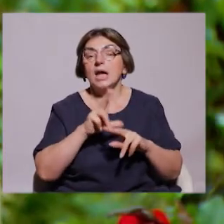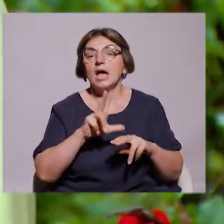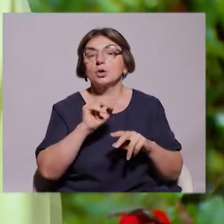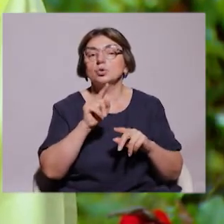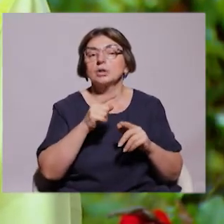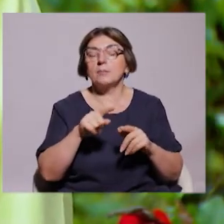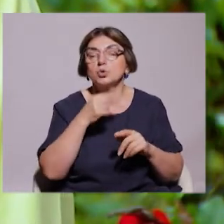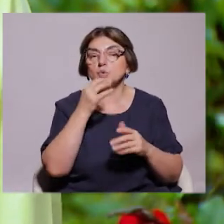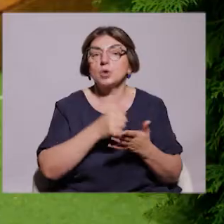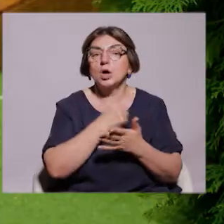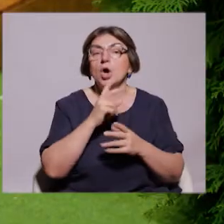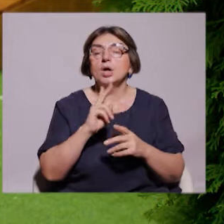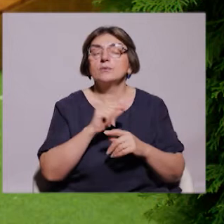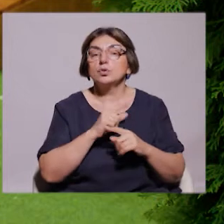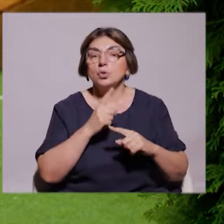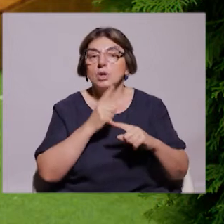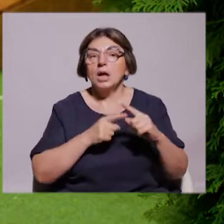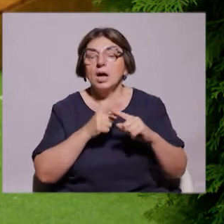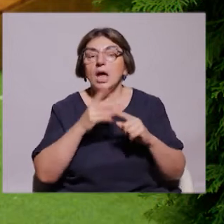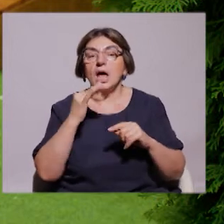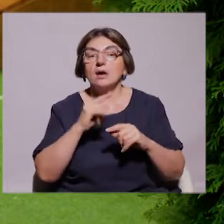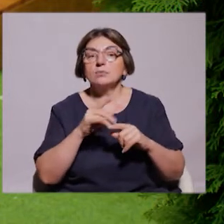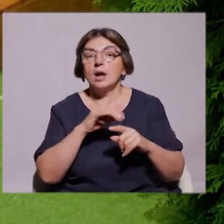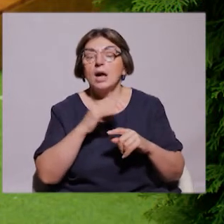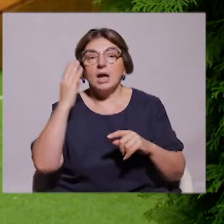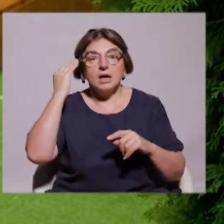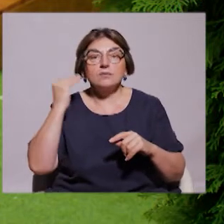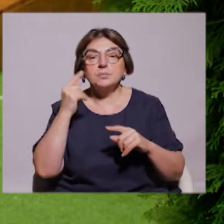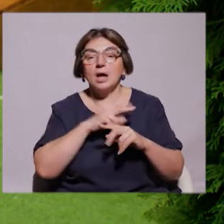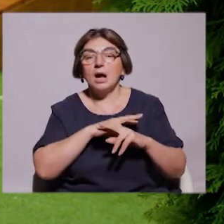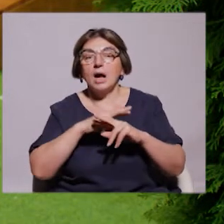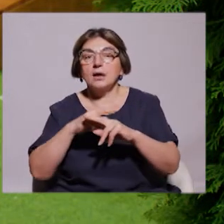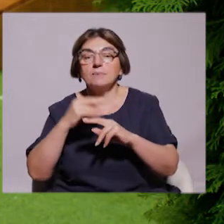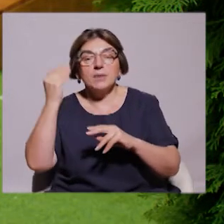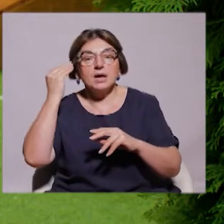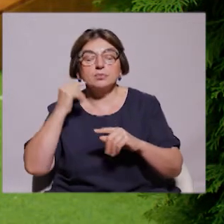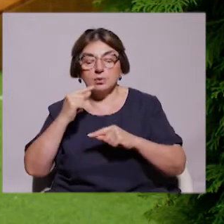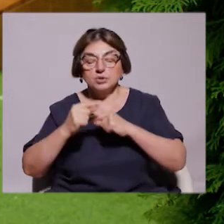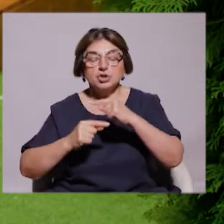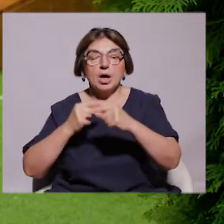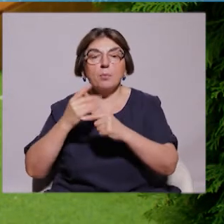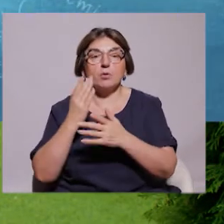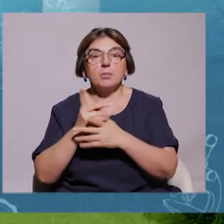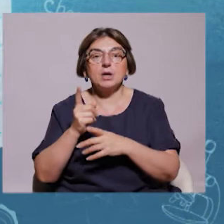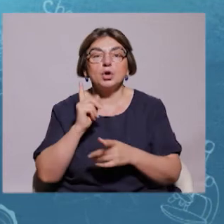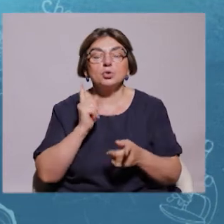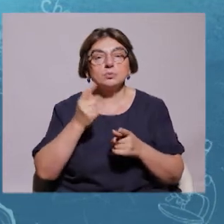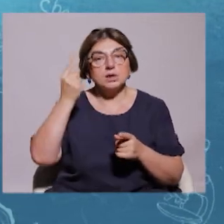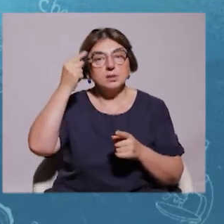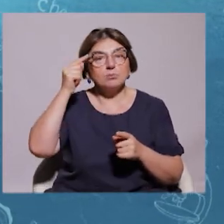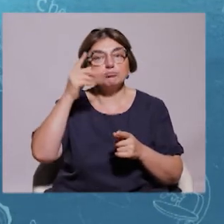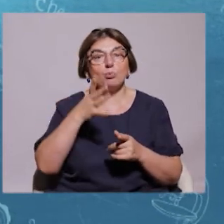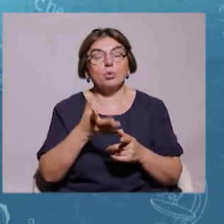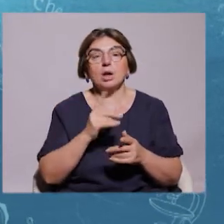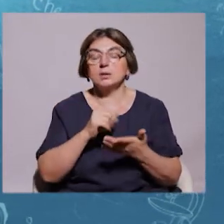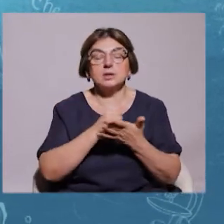ფიქრობდა, რომ კოლხები ეგვიპტელების შთამომავლები იყვნენ, თუმცა ეს რა თქმა უნდა მოსაზრება არა დამტკიცებული. ბერძენი ისტორიკოსი